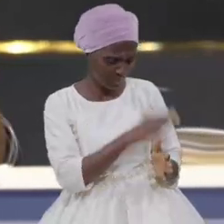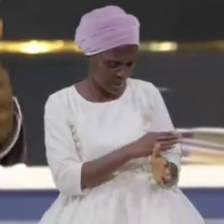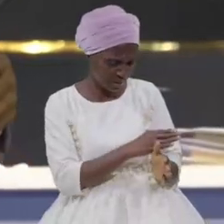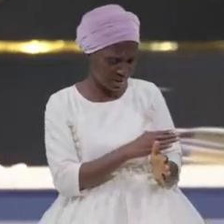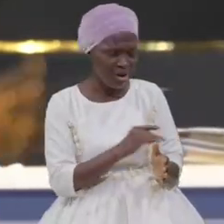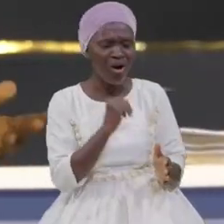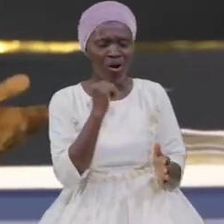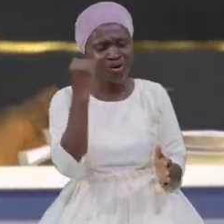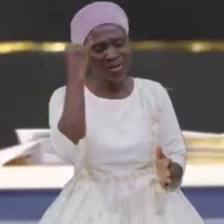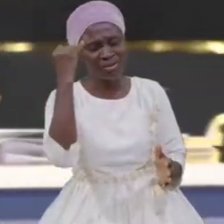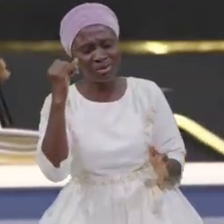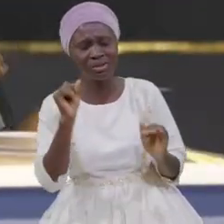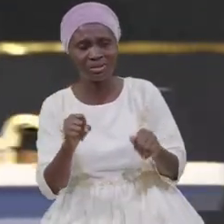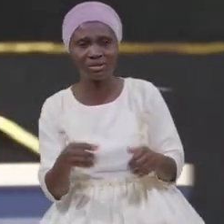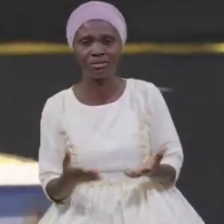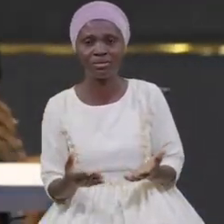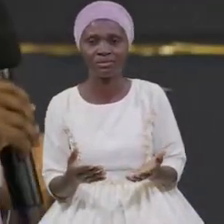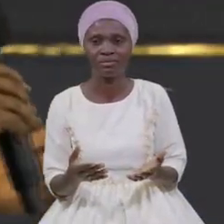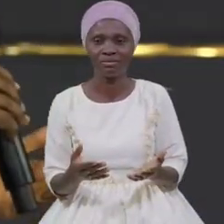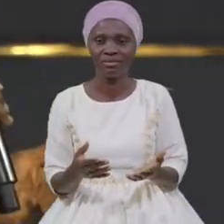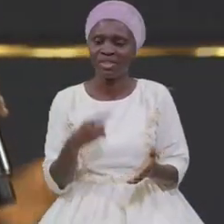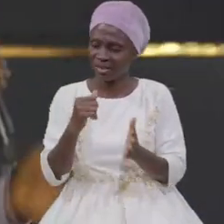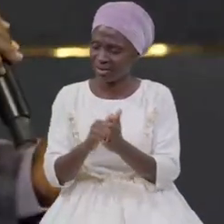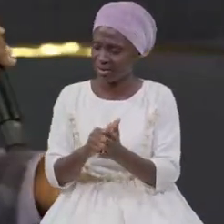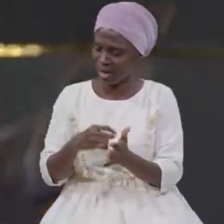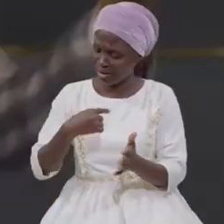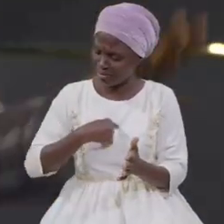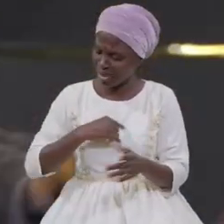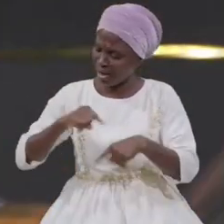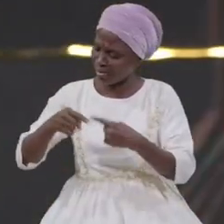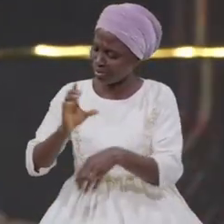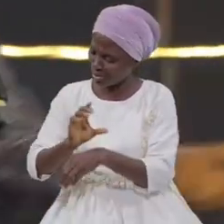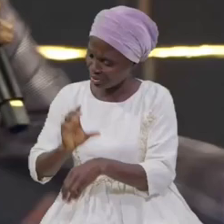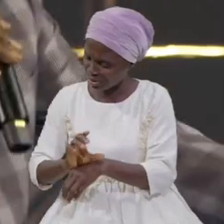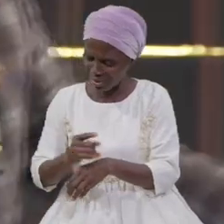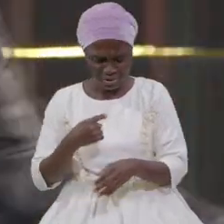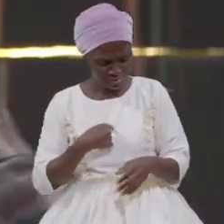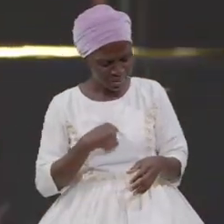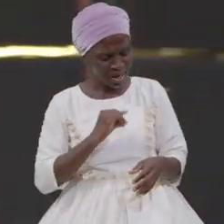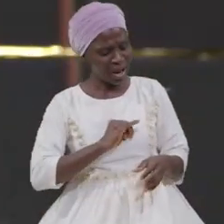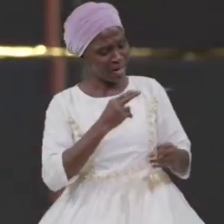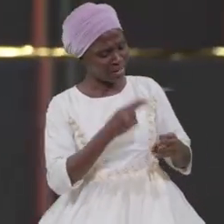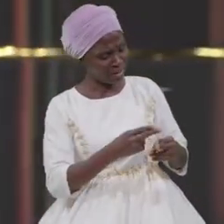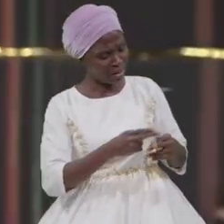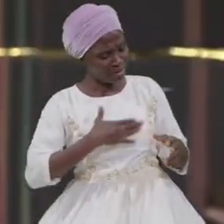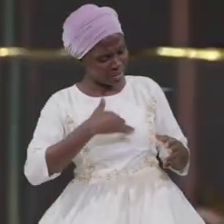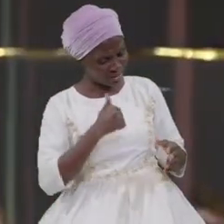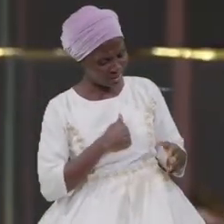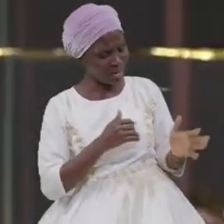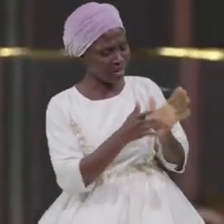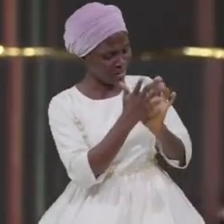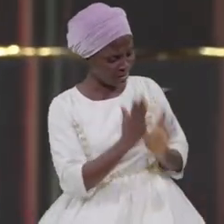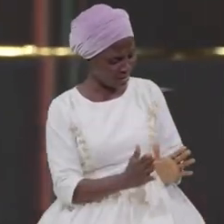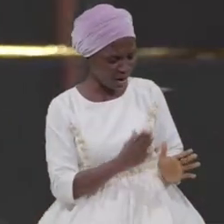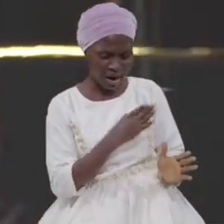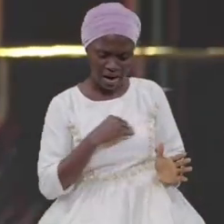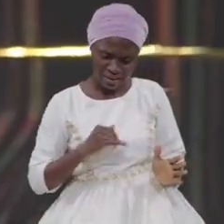inimaginable. J'ai dit que j'allais à l'église, je disais que j'étais un chrétien. Cependant, j'ai su aller si